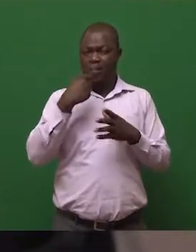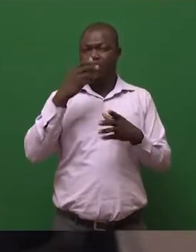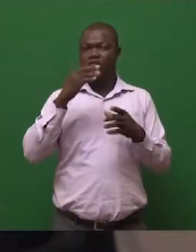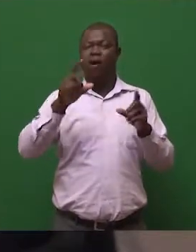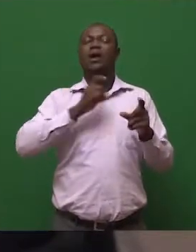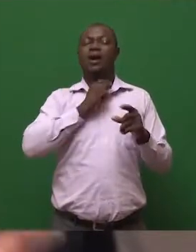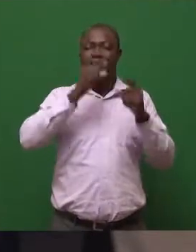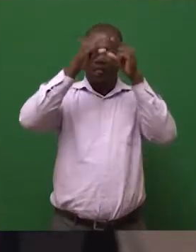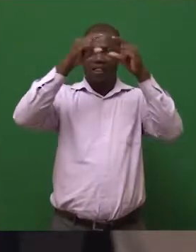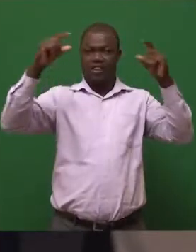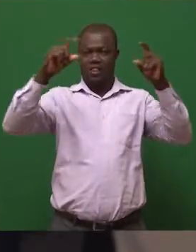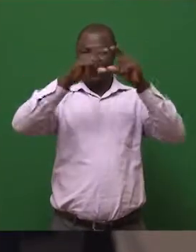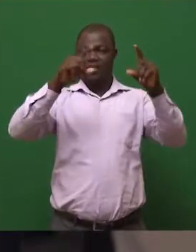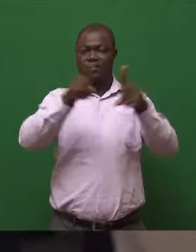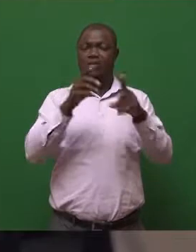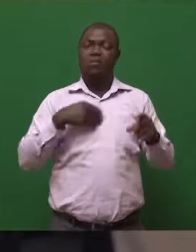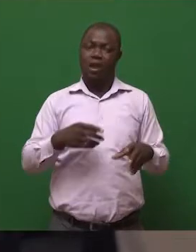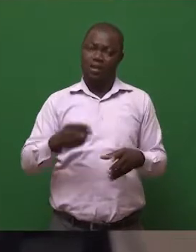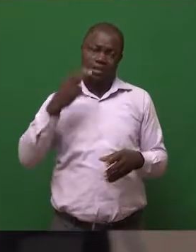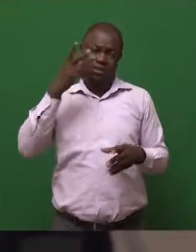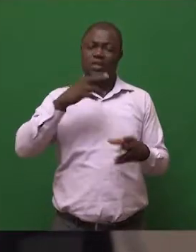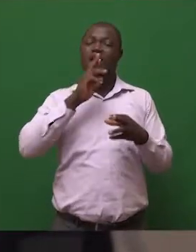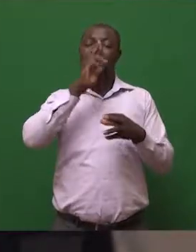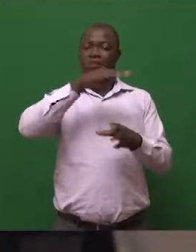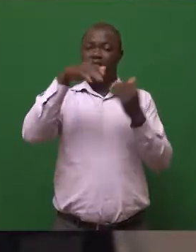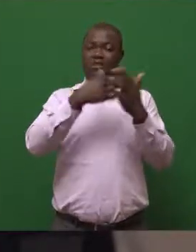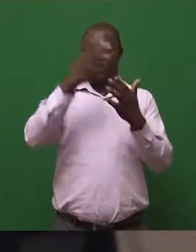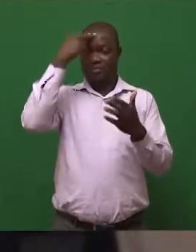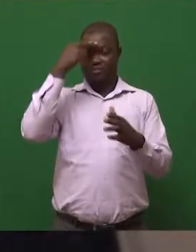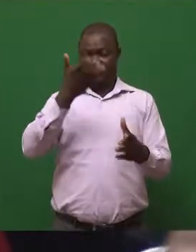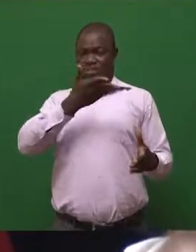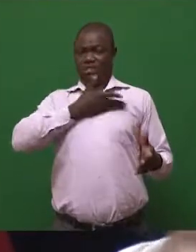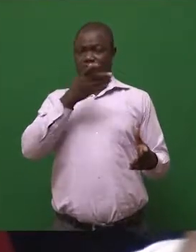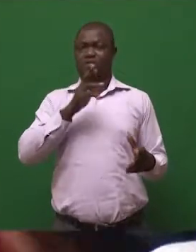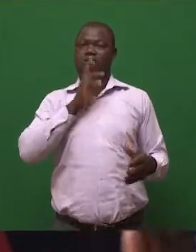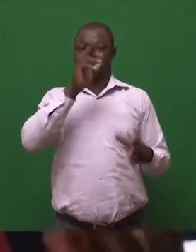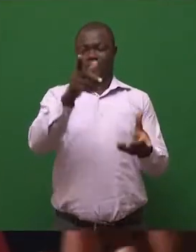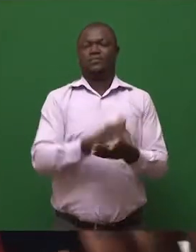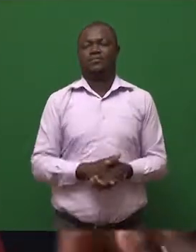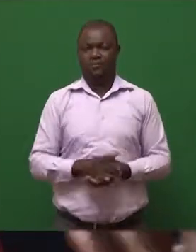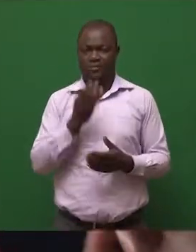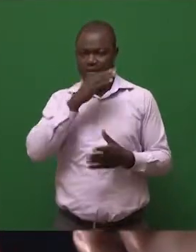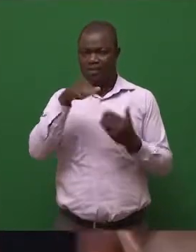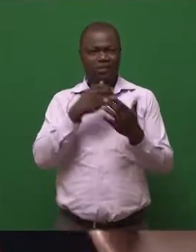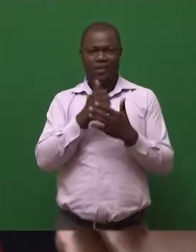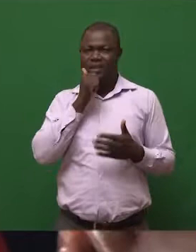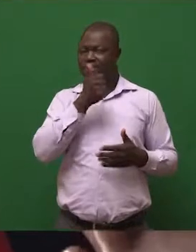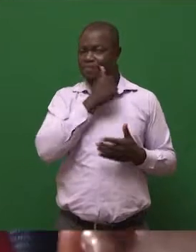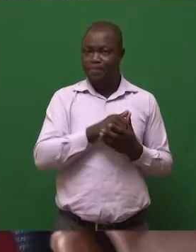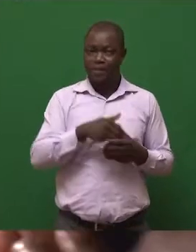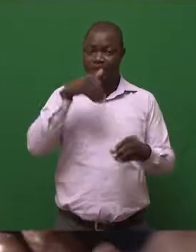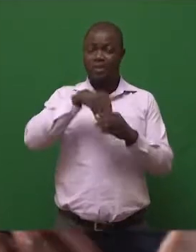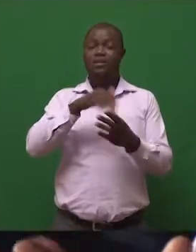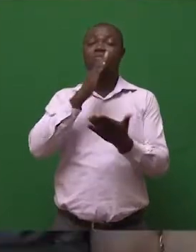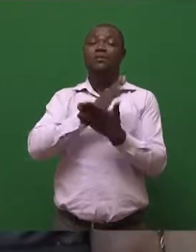plate yemotikari kuti tigozonopa chichemo kuvakuru vakuru mashoko akanaka ari kutaurwa